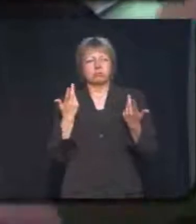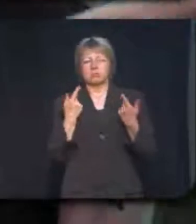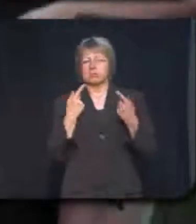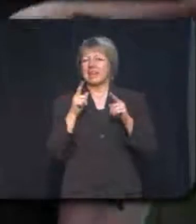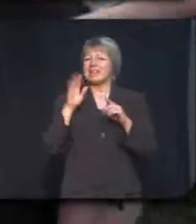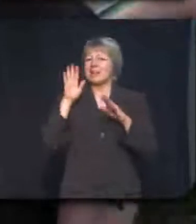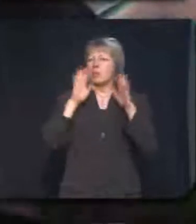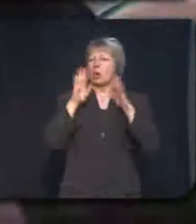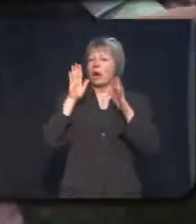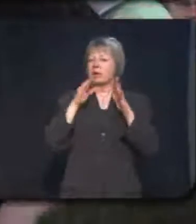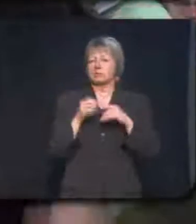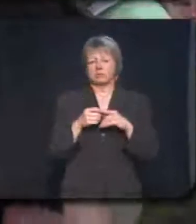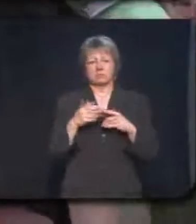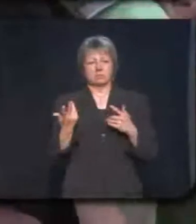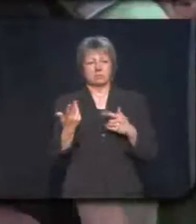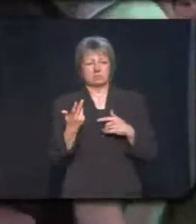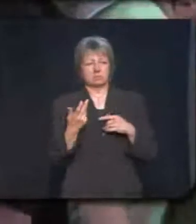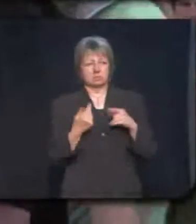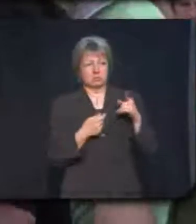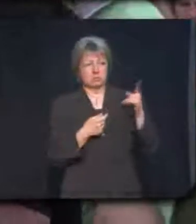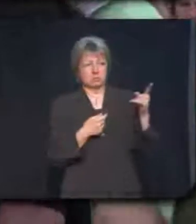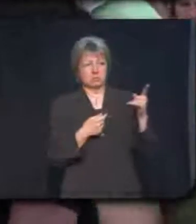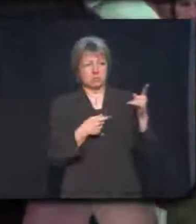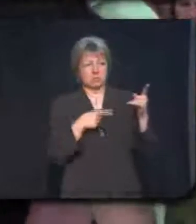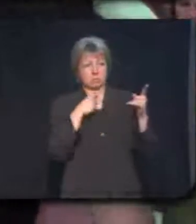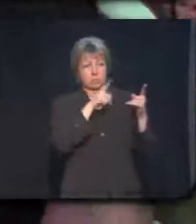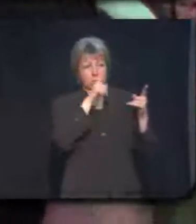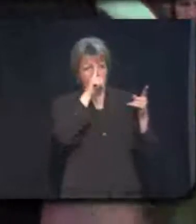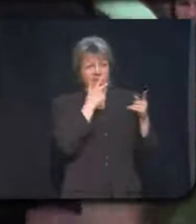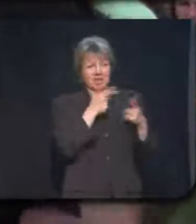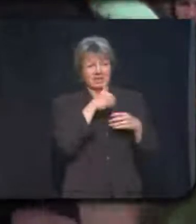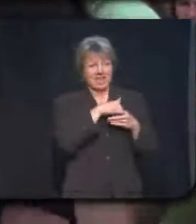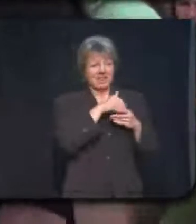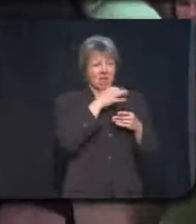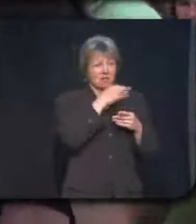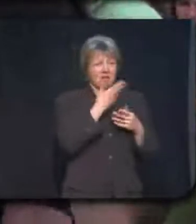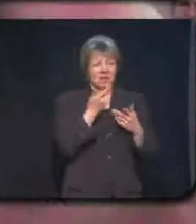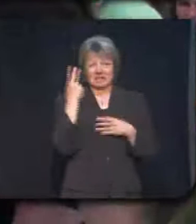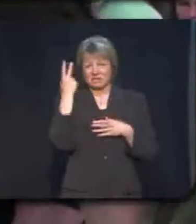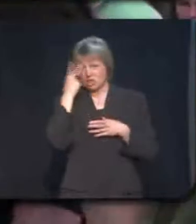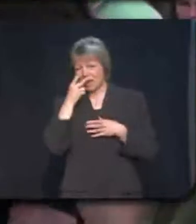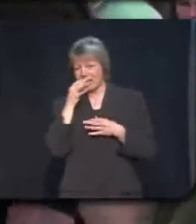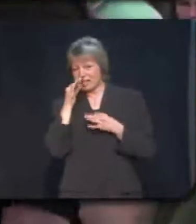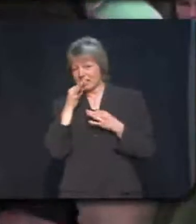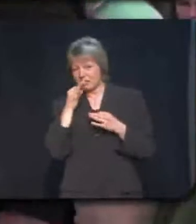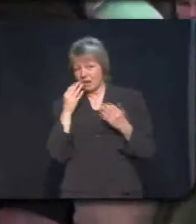bist du dir dessen bewusst was eine Verständnis und was eine inhaltsfrage ist